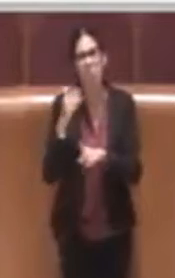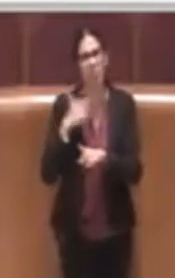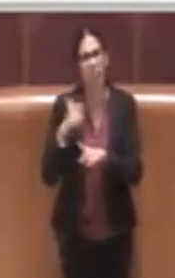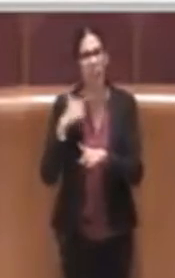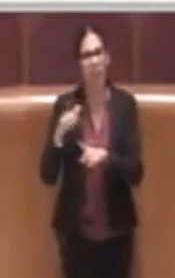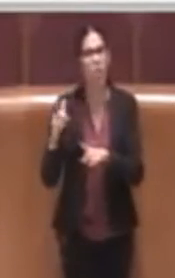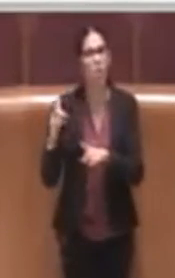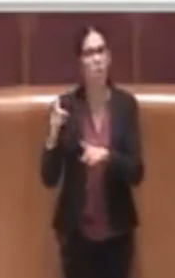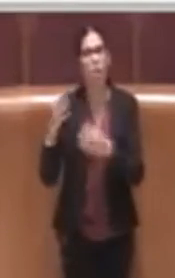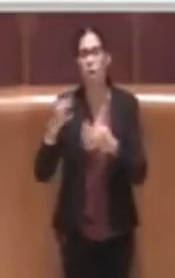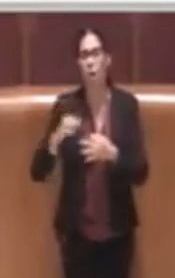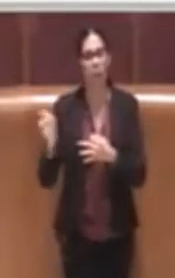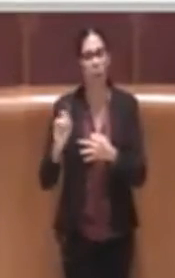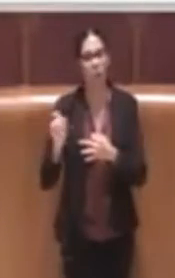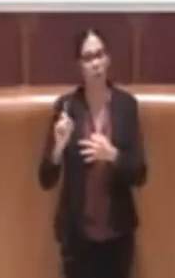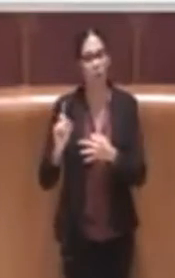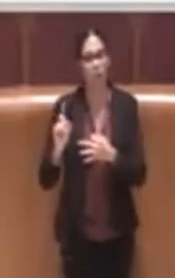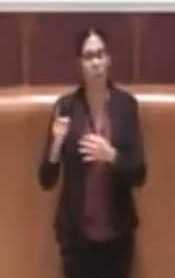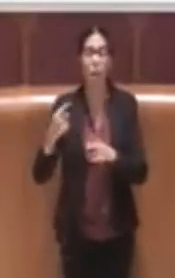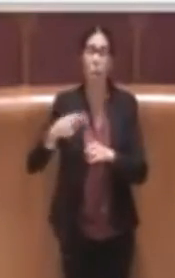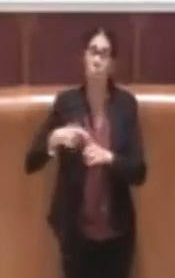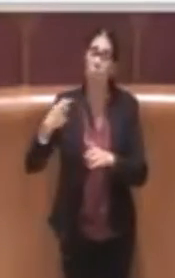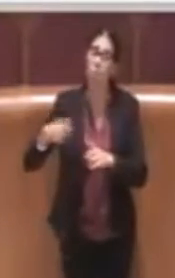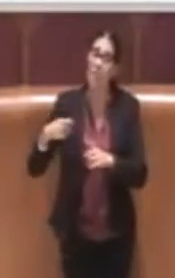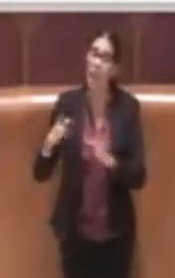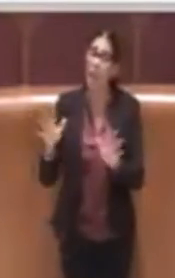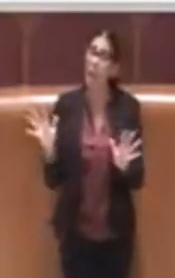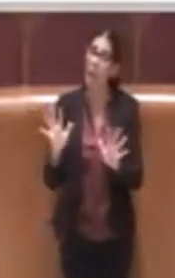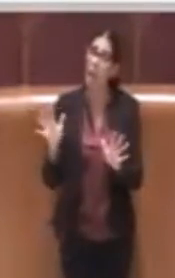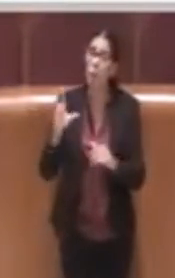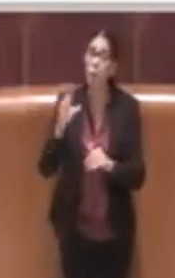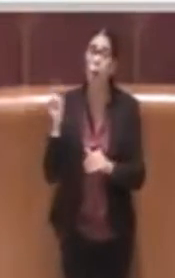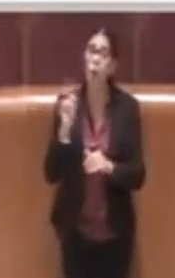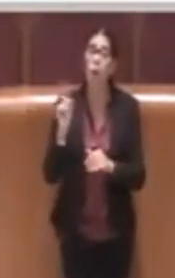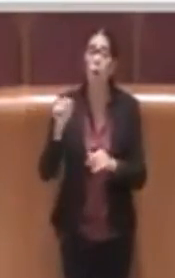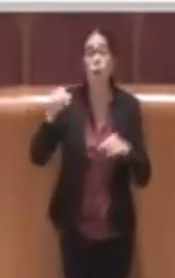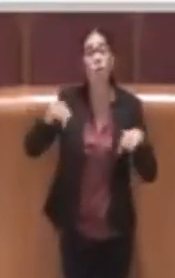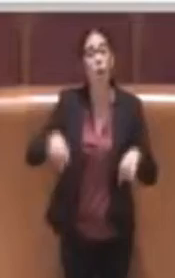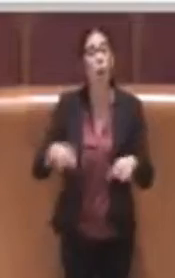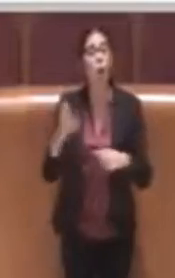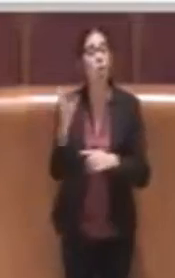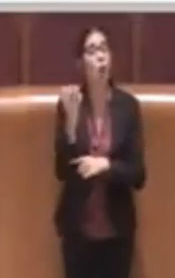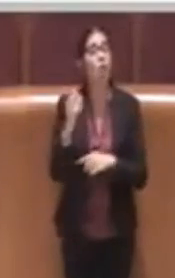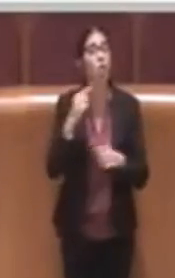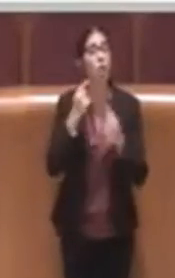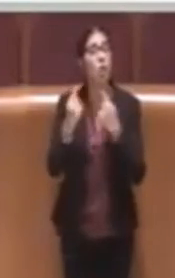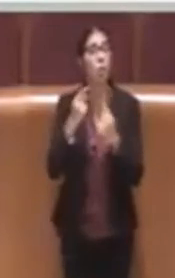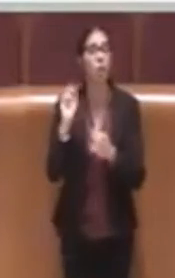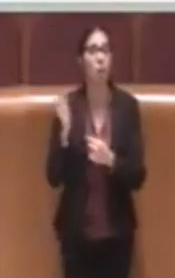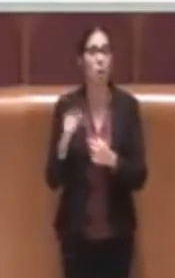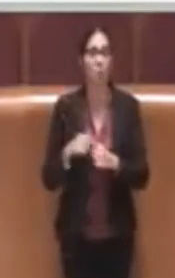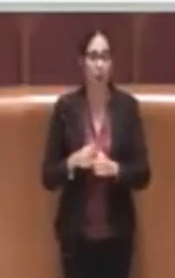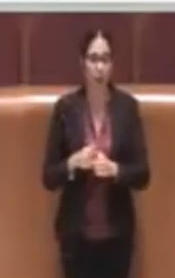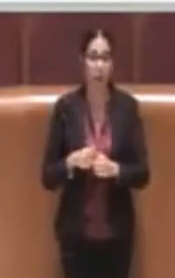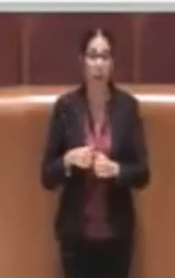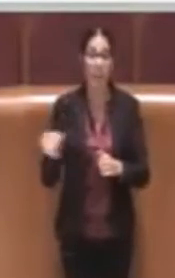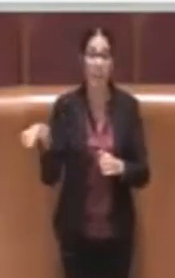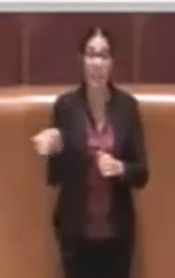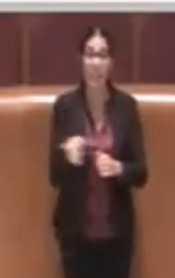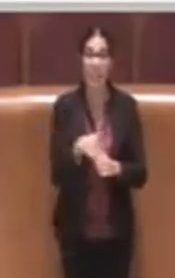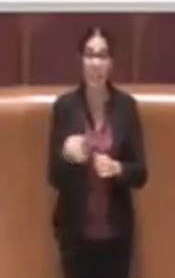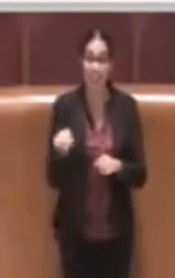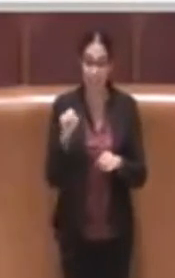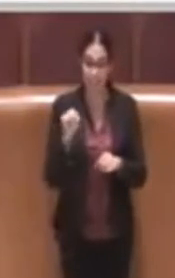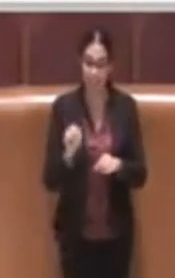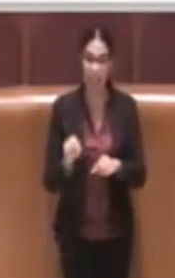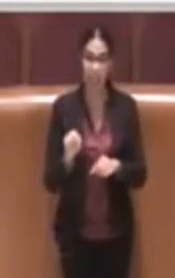veramente assurdo, Presidente, non riconoscere quale sia oggi l'oggetto della discussione. La strada è il